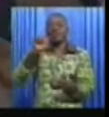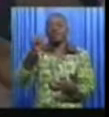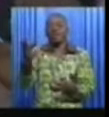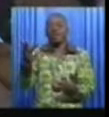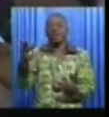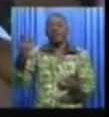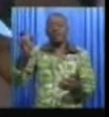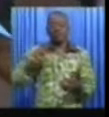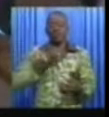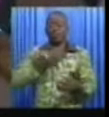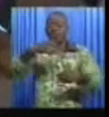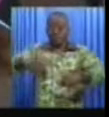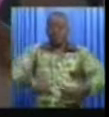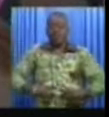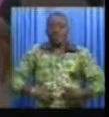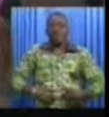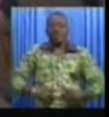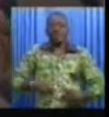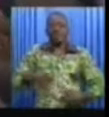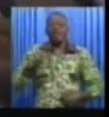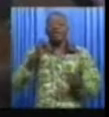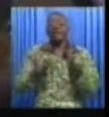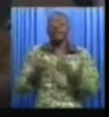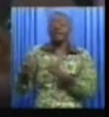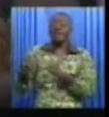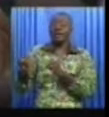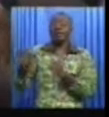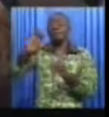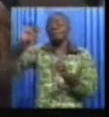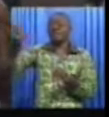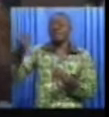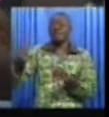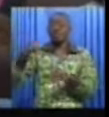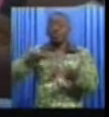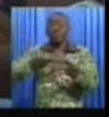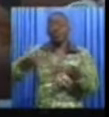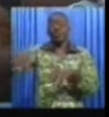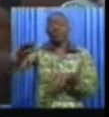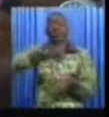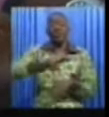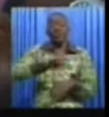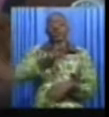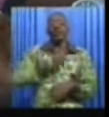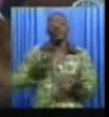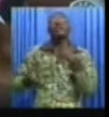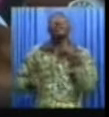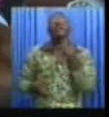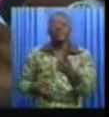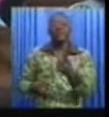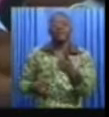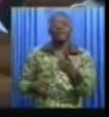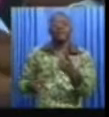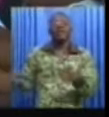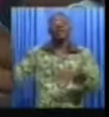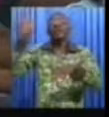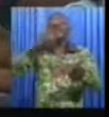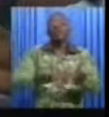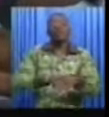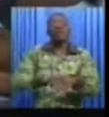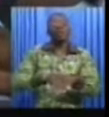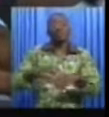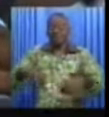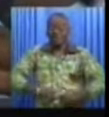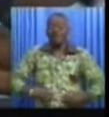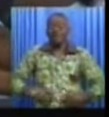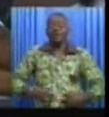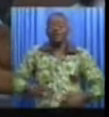Nous, la jeunesse, il faut, si on dit que quelqu'un met l'accent sur vous, parce que je vous ai bien dit qu'il a placé les jeunes devant. Donc c'est